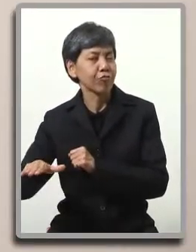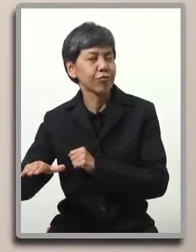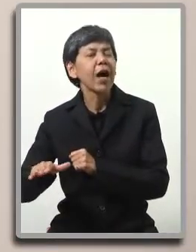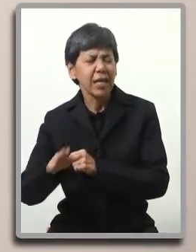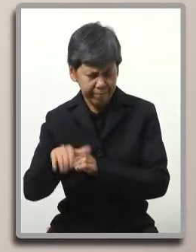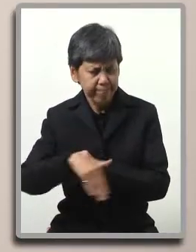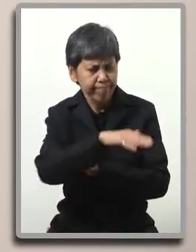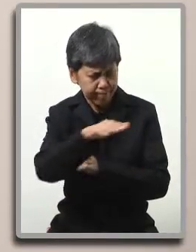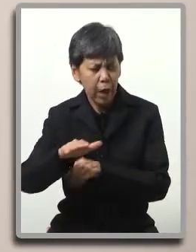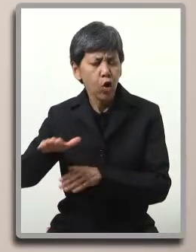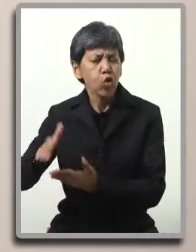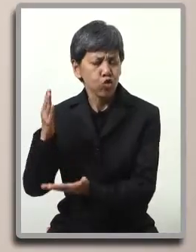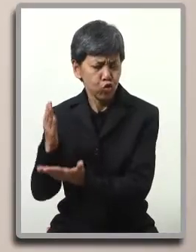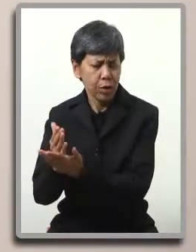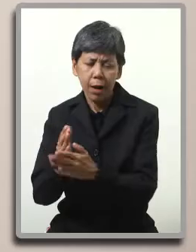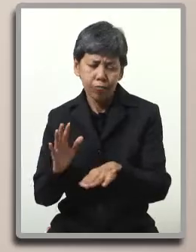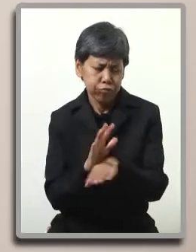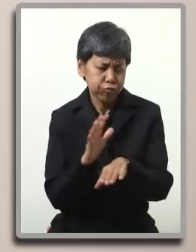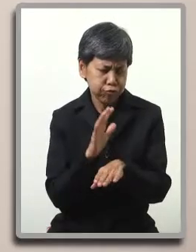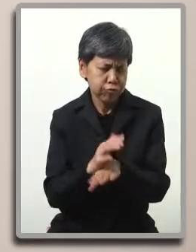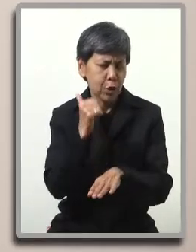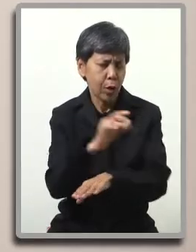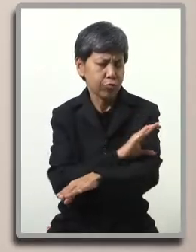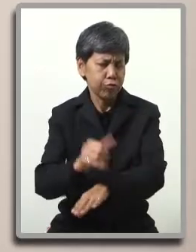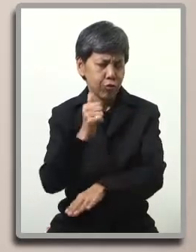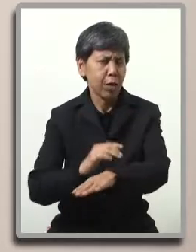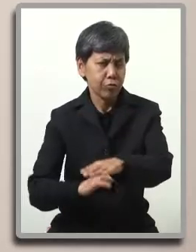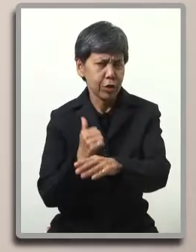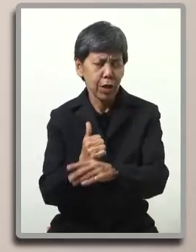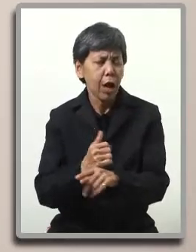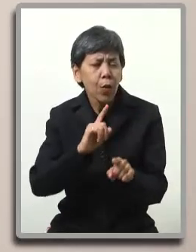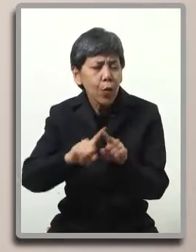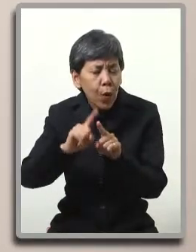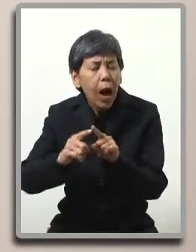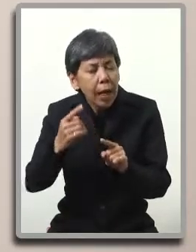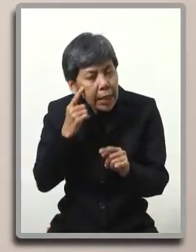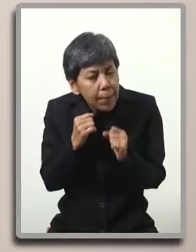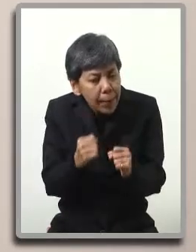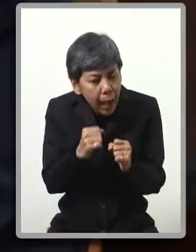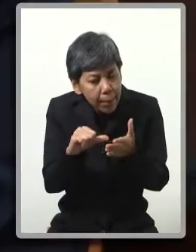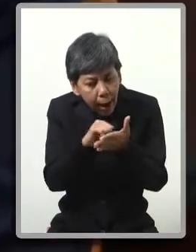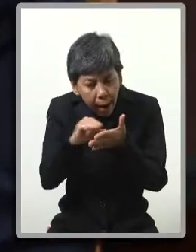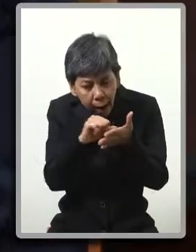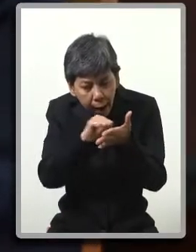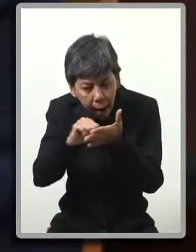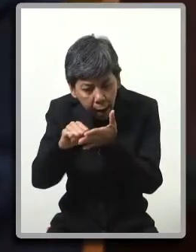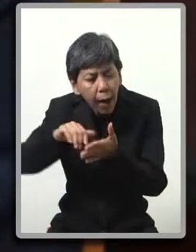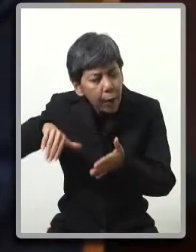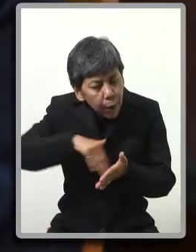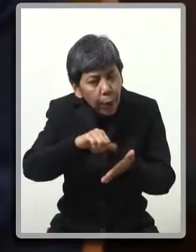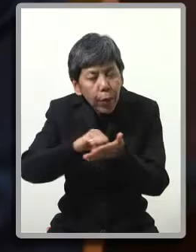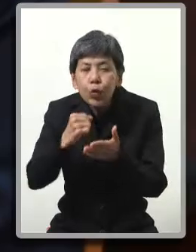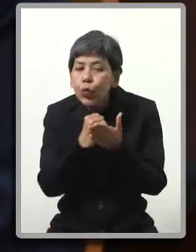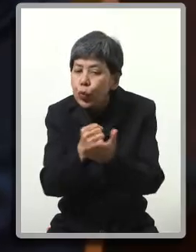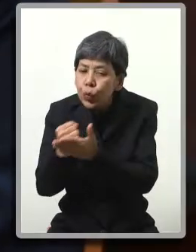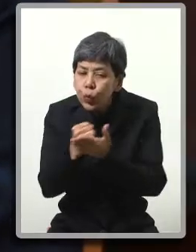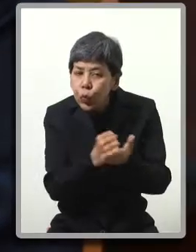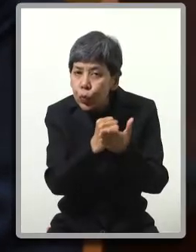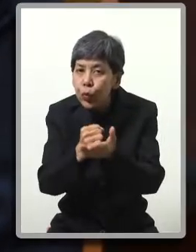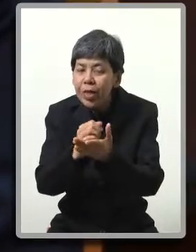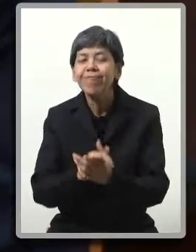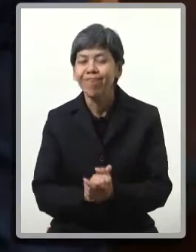ออกมาใช้รถขนส่งสาธารณะกันให้มากขึ้น มากขึ้นครับ ทุกฝ่ายก็ต้องพยายามปรับตัว ทุกคนต้องปรับตัว แล้วก็ต้องช่วยเหลือซึ่งกัน